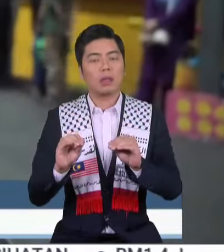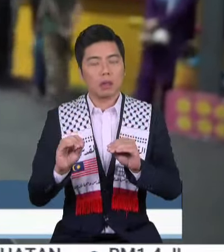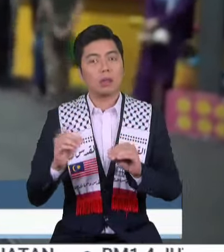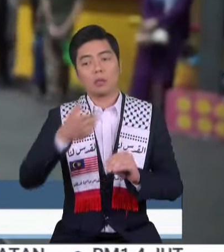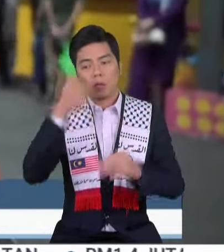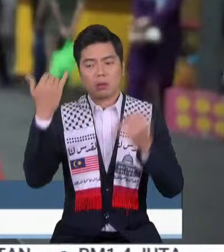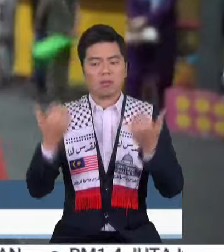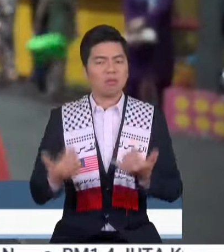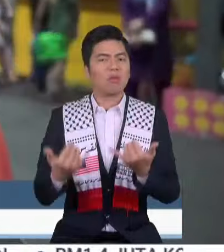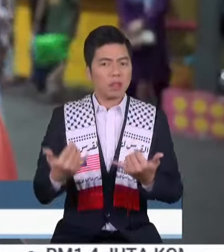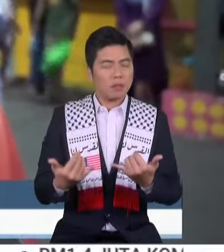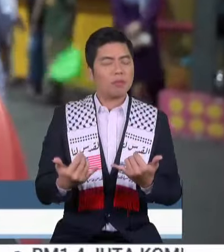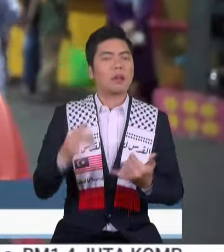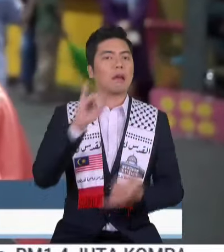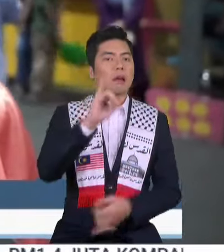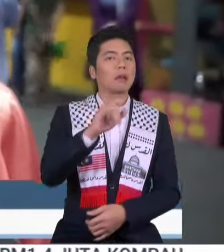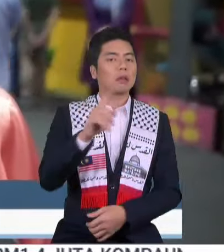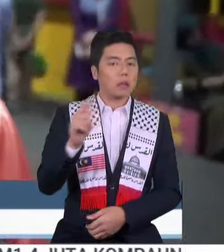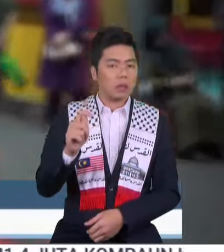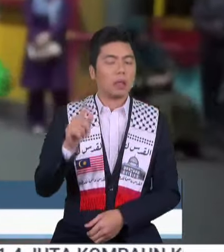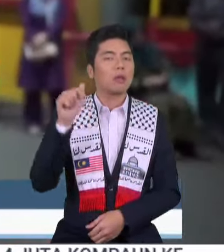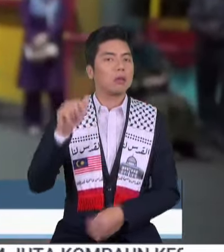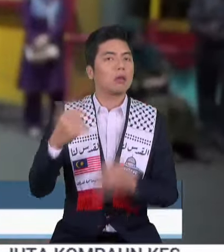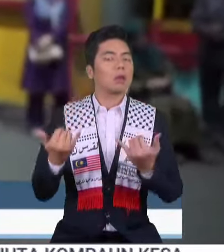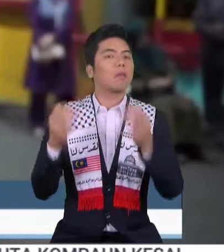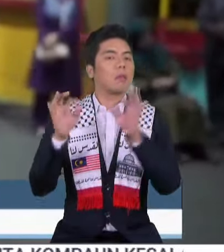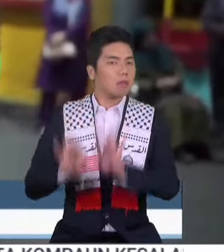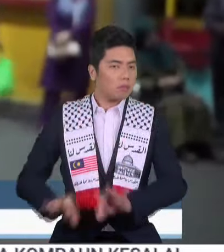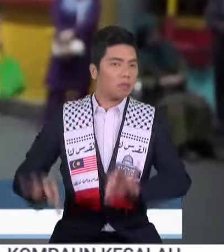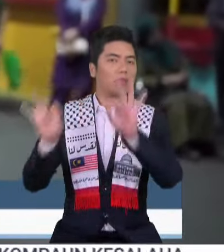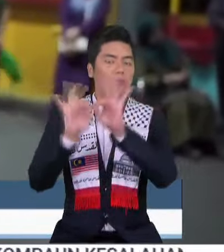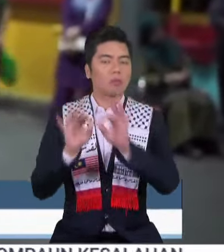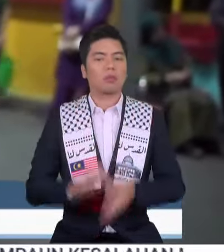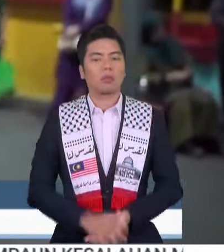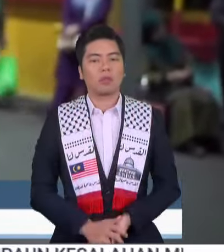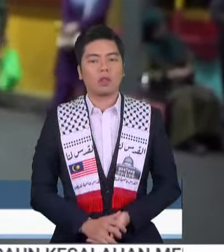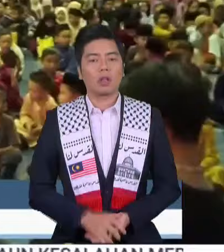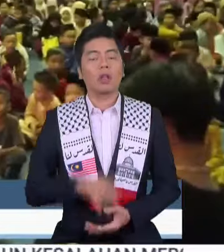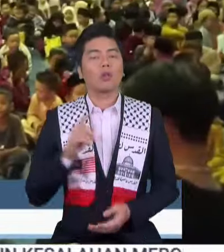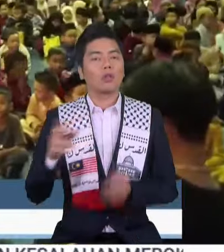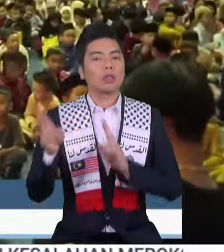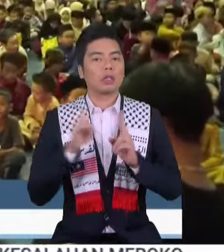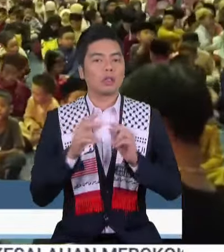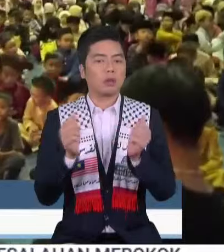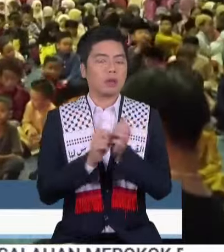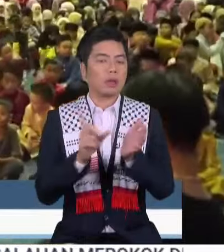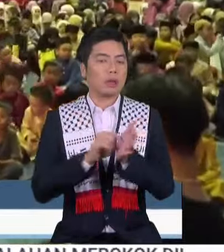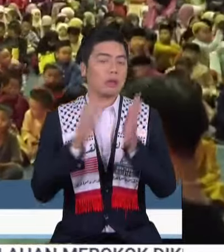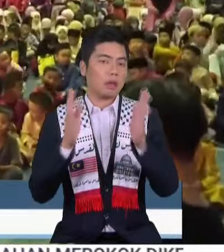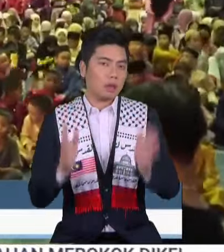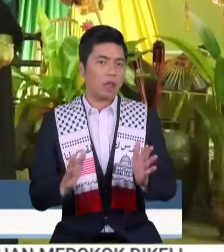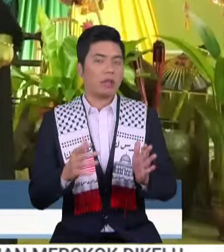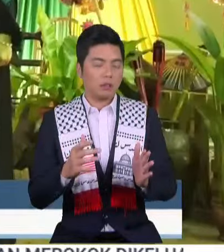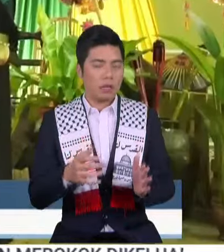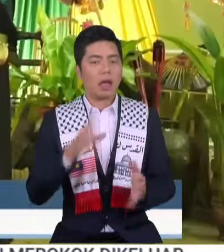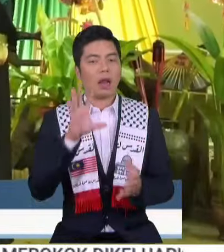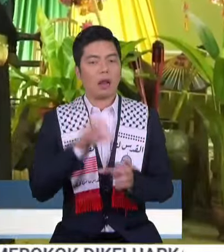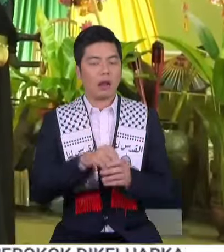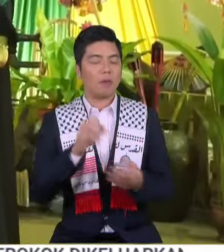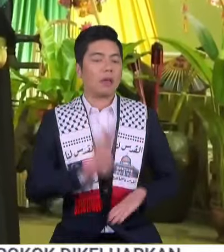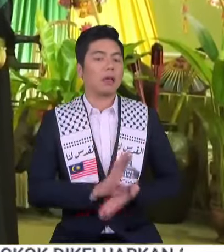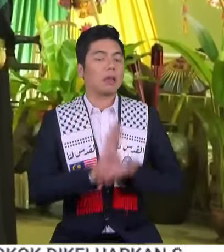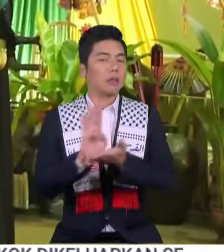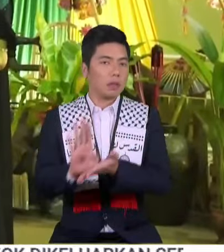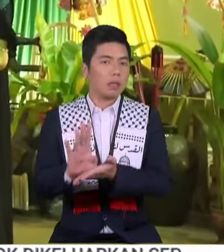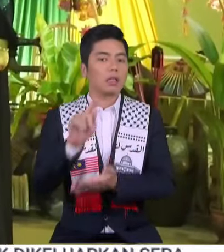IT ini di mana itu adalah merupakan suatu keperluan. Beliau ditemui media selepas menyempurnakan gimmick penyerahan TV pintar kepada wakil